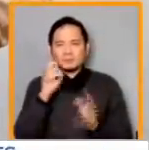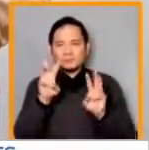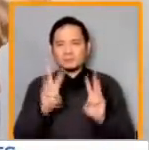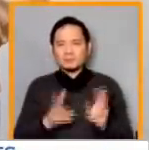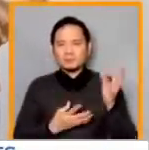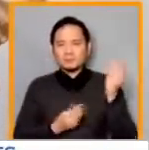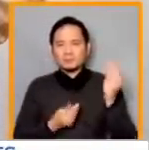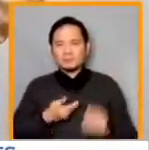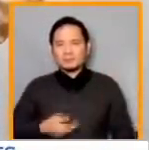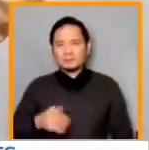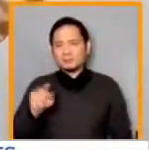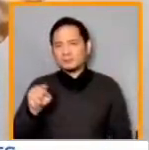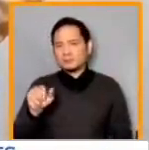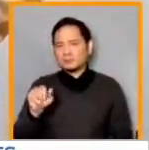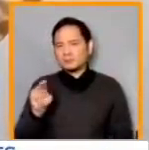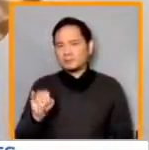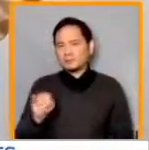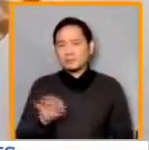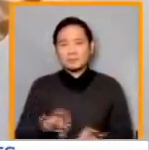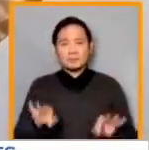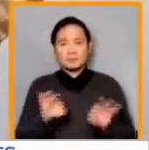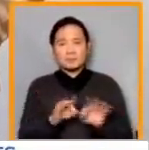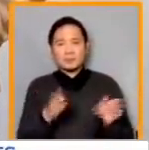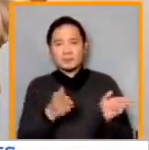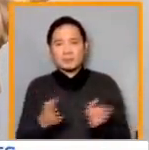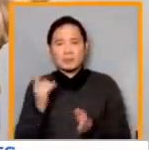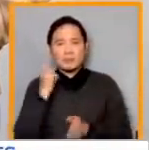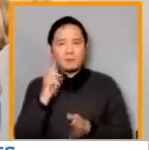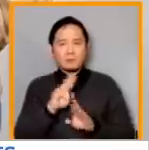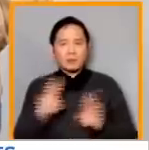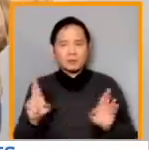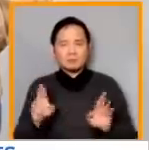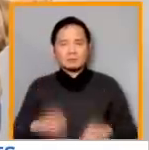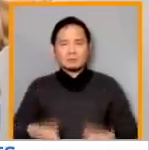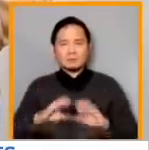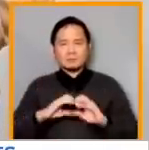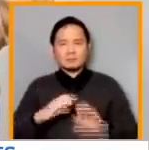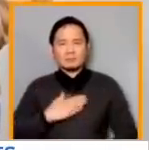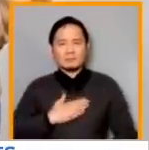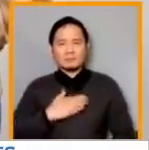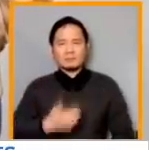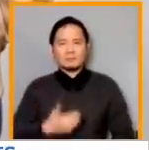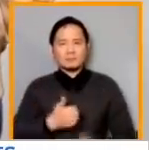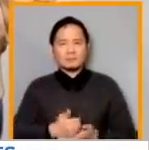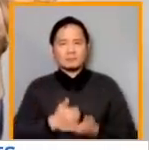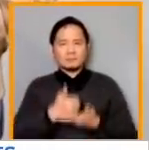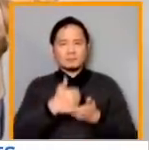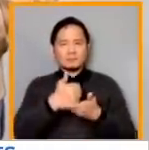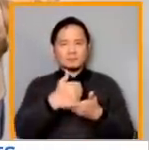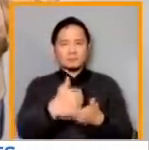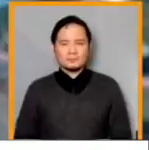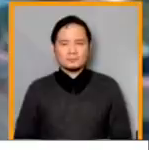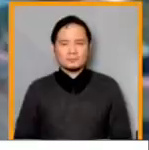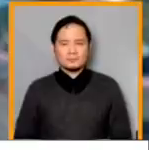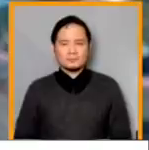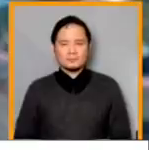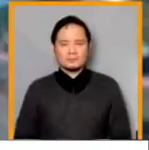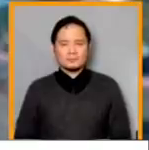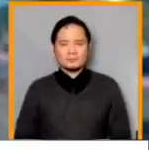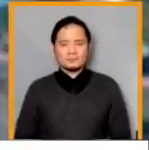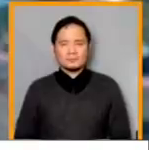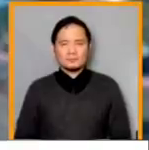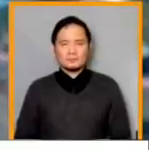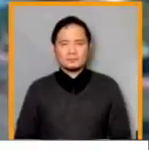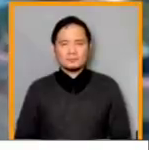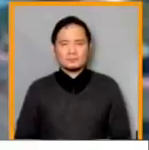Ako po si Nathaniel Cruz. Magplano para sigurado. Ito ang GMA Weather, serbisyong totoo ng GMA News. Dalawang patay